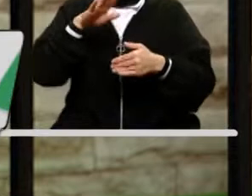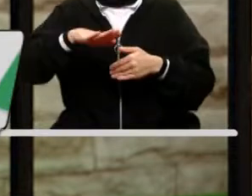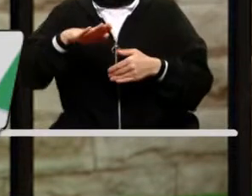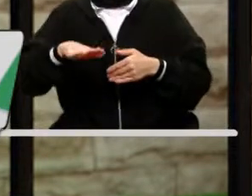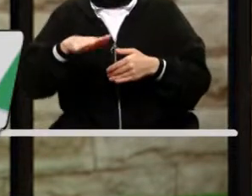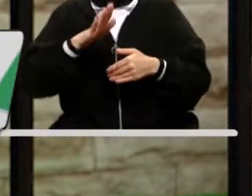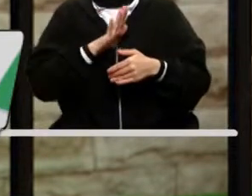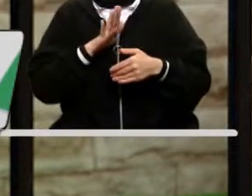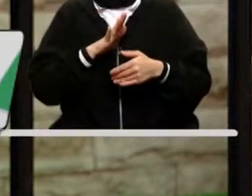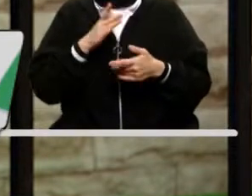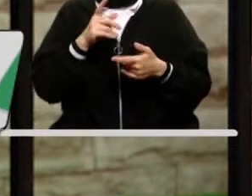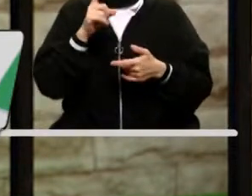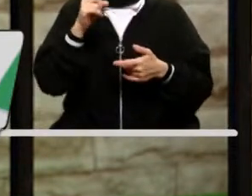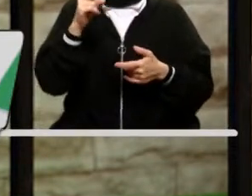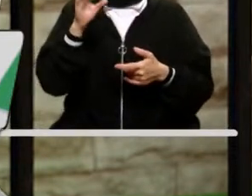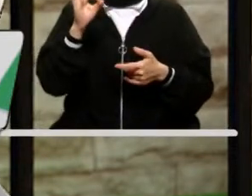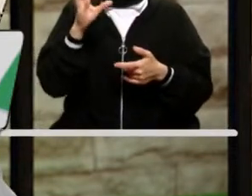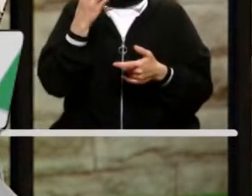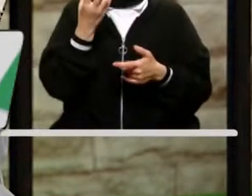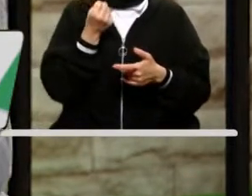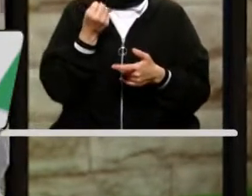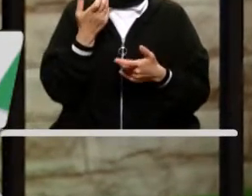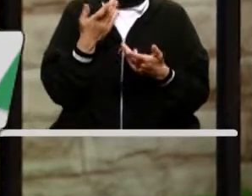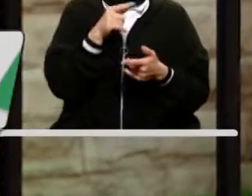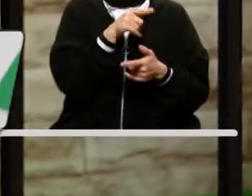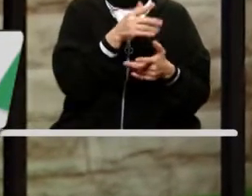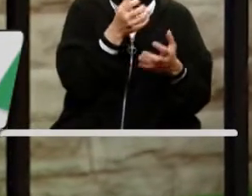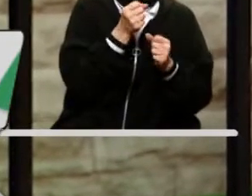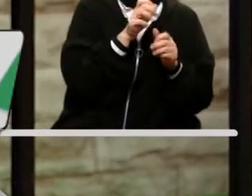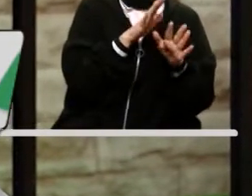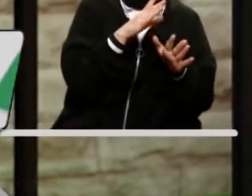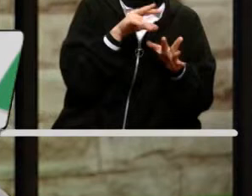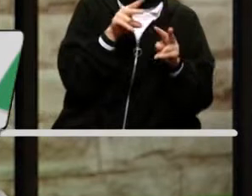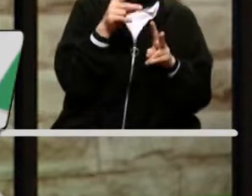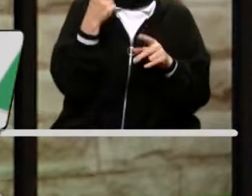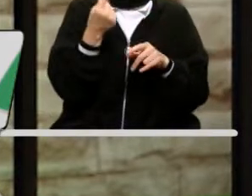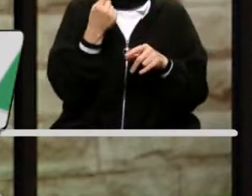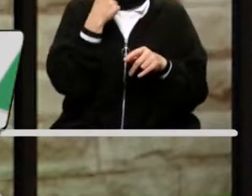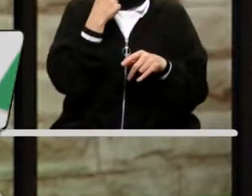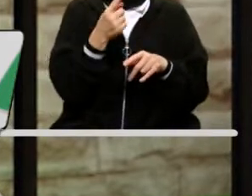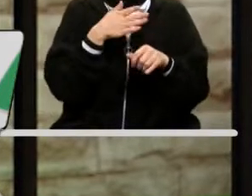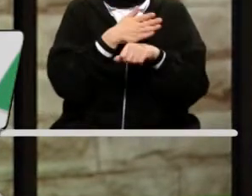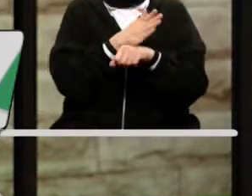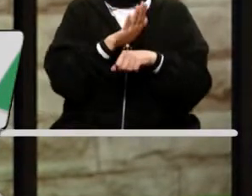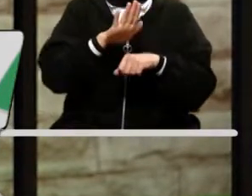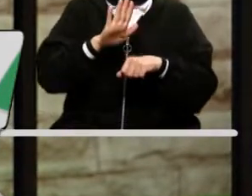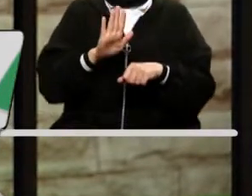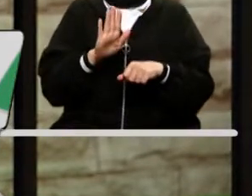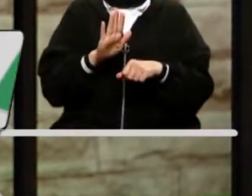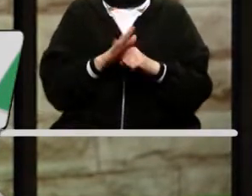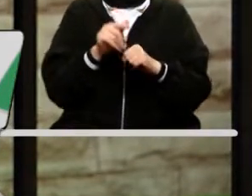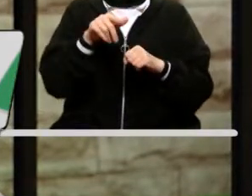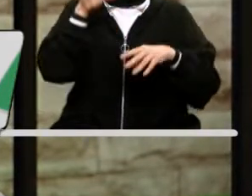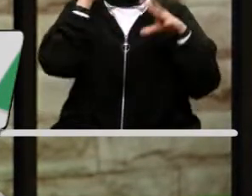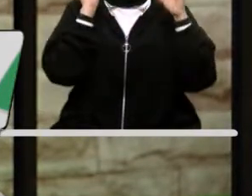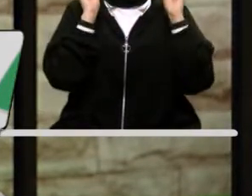da şu kadar not aldım, senden yüksek not alan var mı? İşte bu yaklaşımlar maalesef çocuklarımıza öğrenme